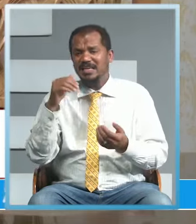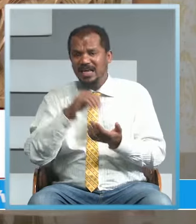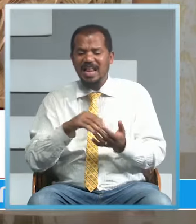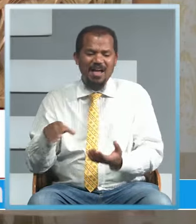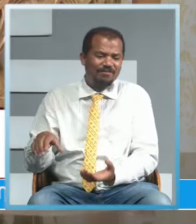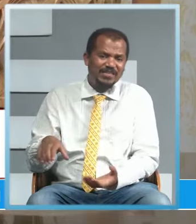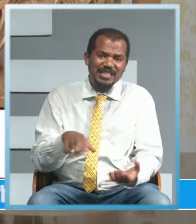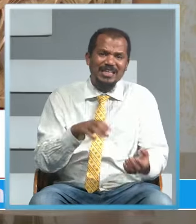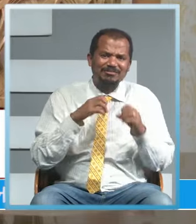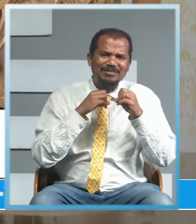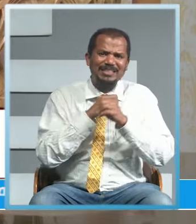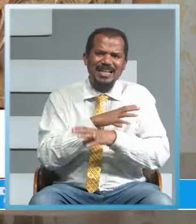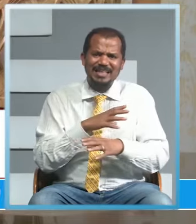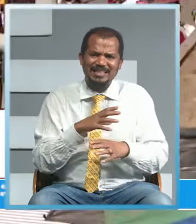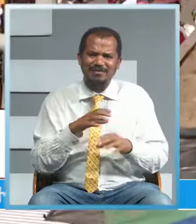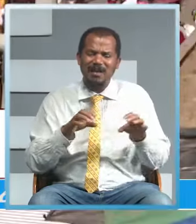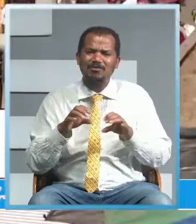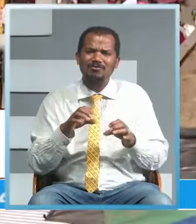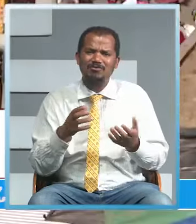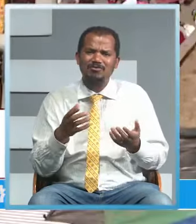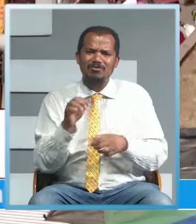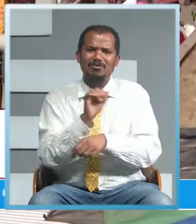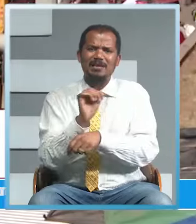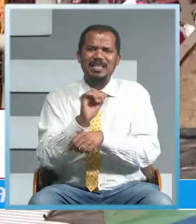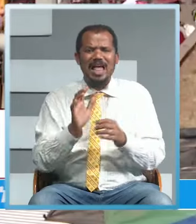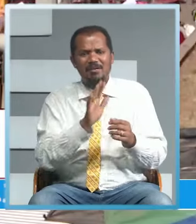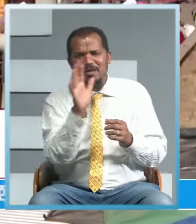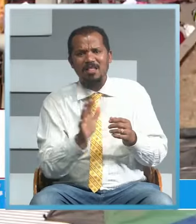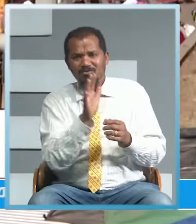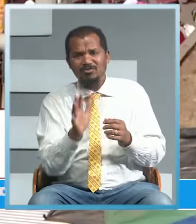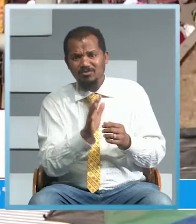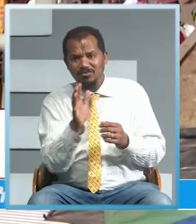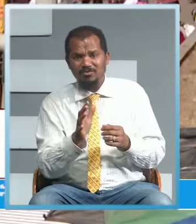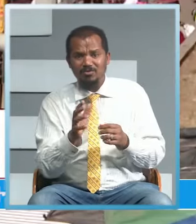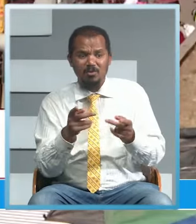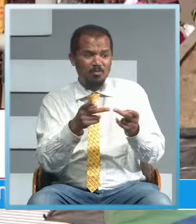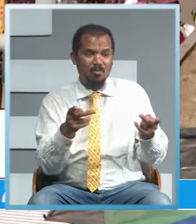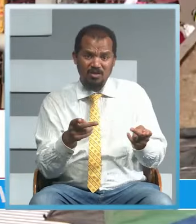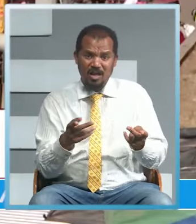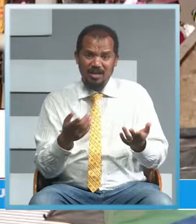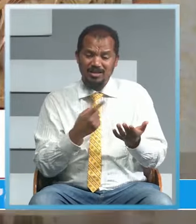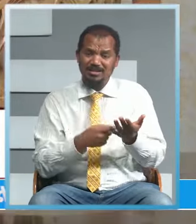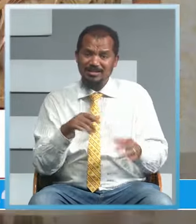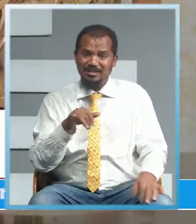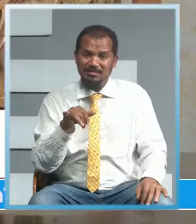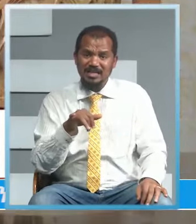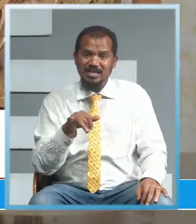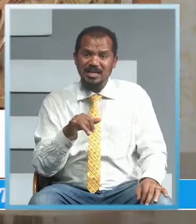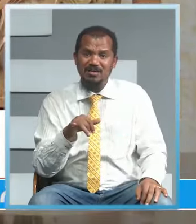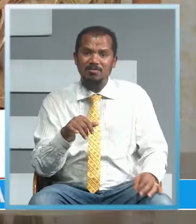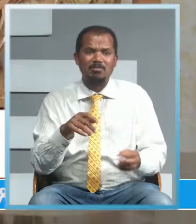እንደገና ደግሞ የፍሳሽ ብክለት የሚያደርሱ ጋራዦች፣ መኪና የሚያጥቡ የሚታጠብበት ቦታ እንደዚህ